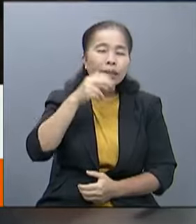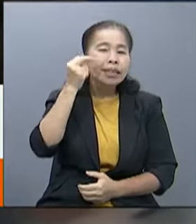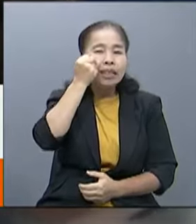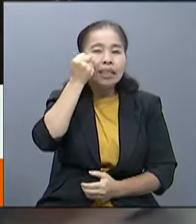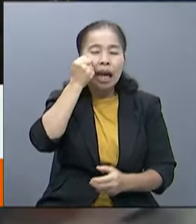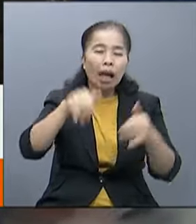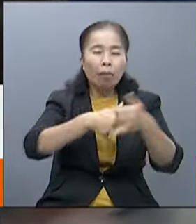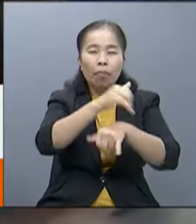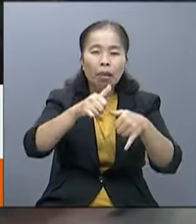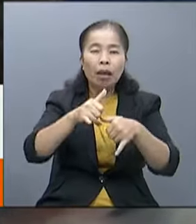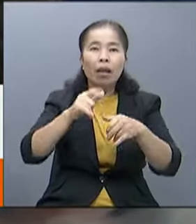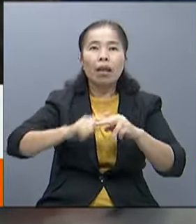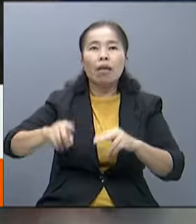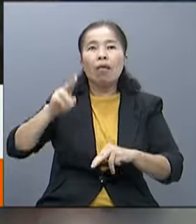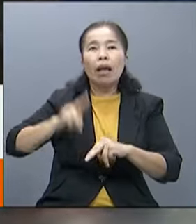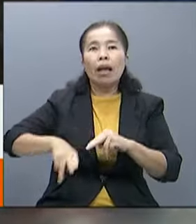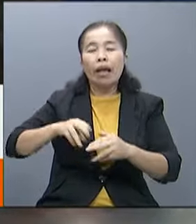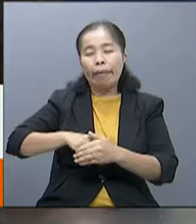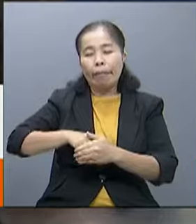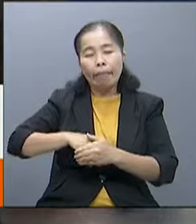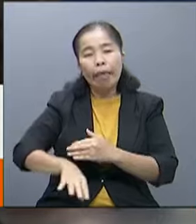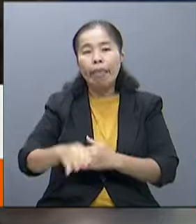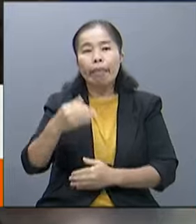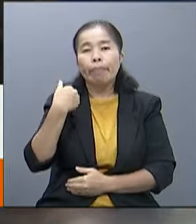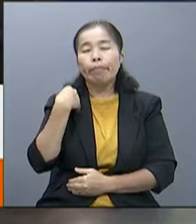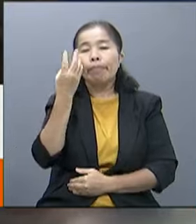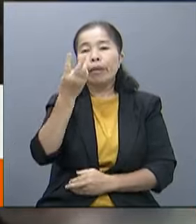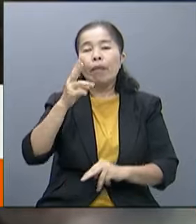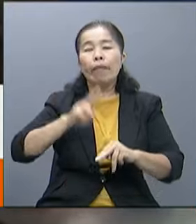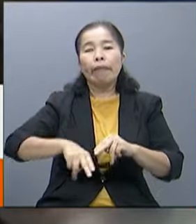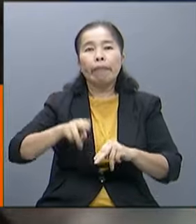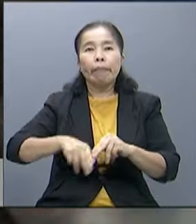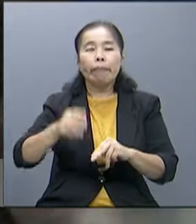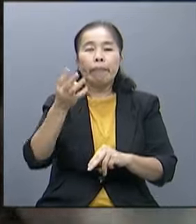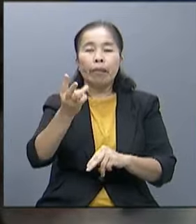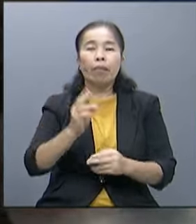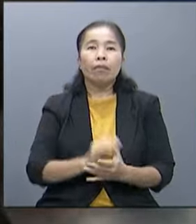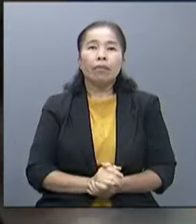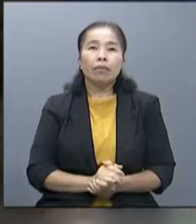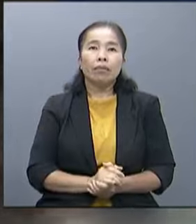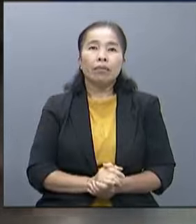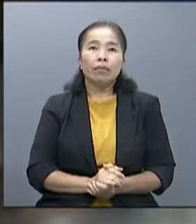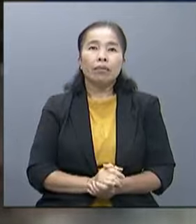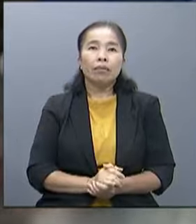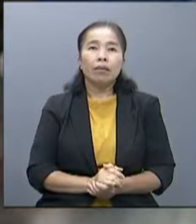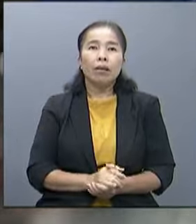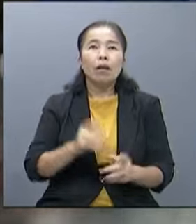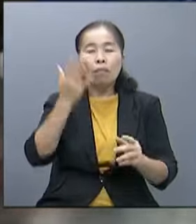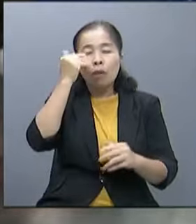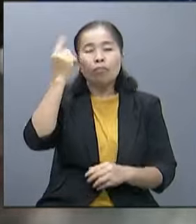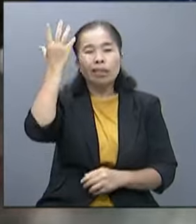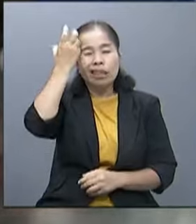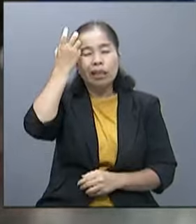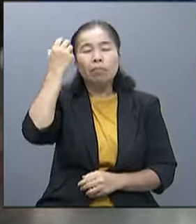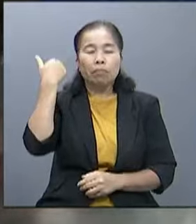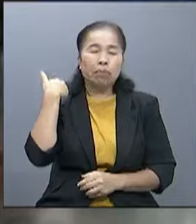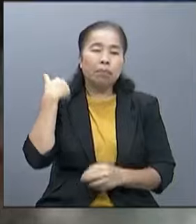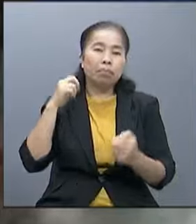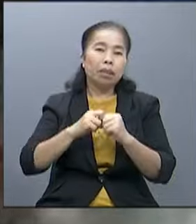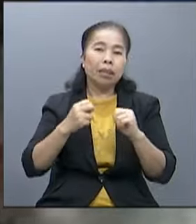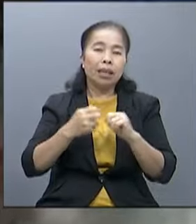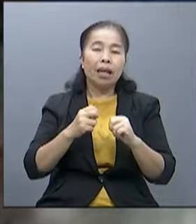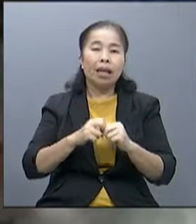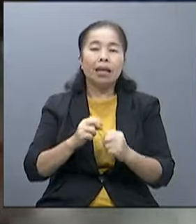ค่อยไข่หดไข่เล็กลงอะไรอย่างเงี้ยค่ะใช ่ก็เลยตอนนี้มีผลกระทบมาก ก็มีอยู่ค่ะ แ